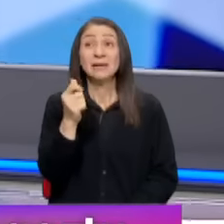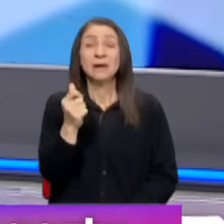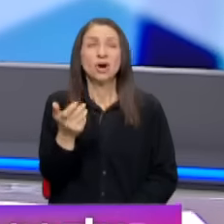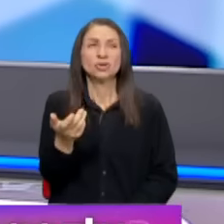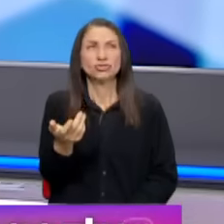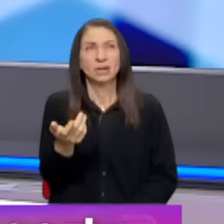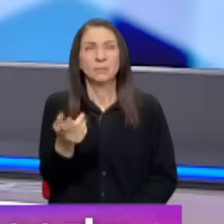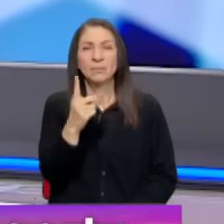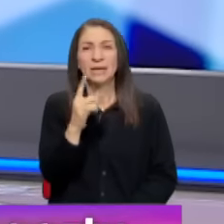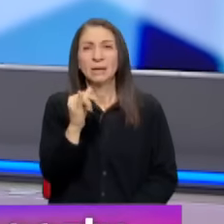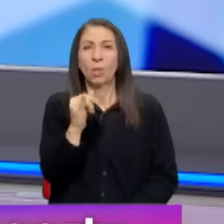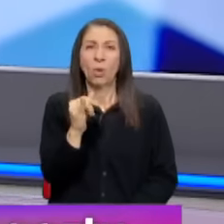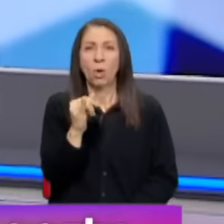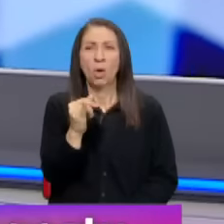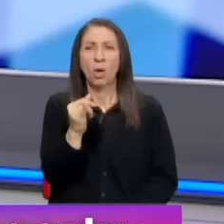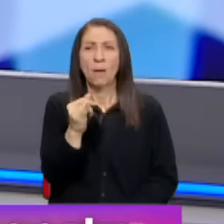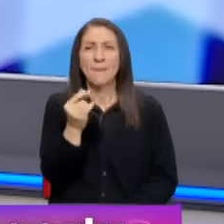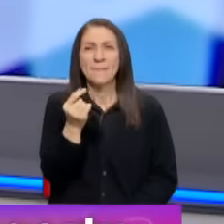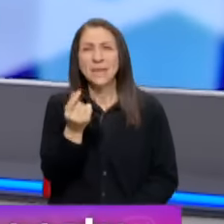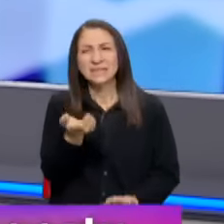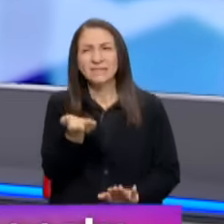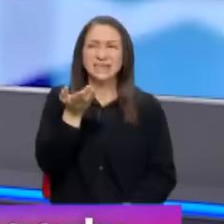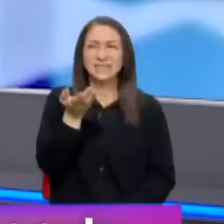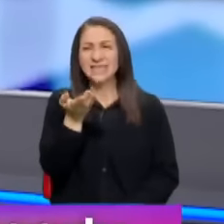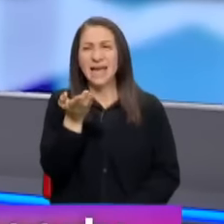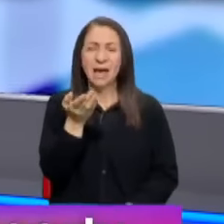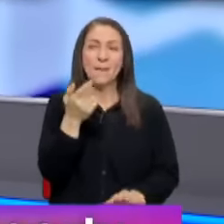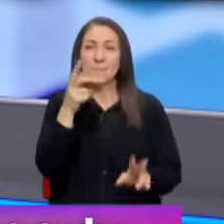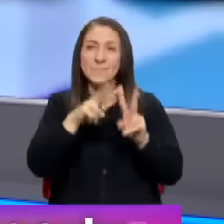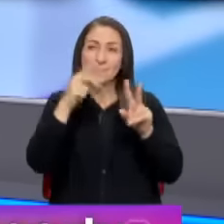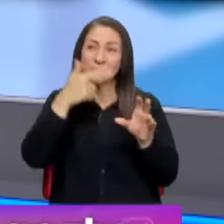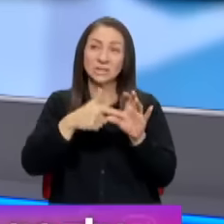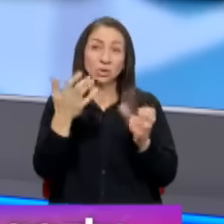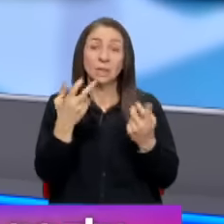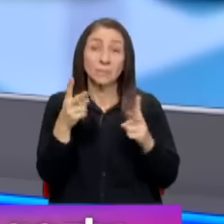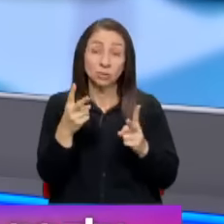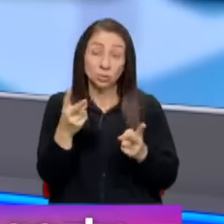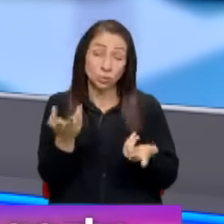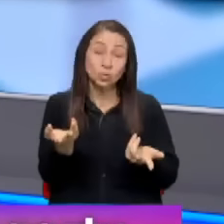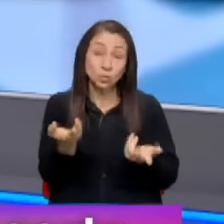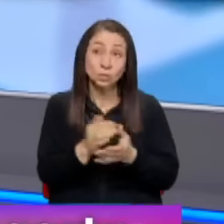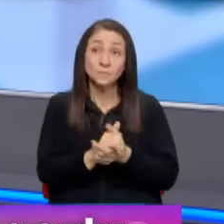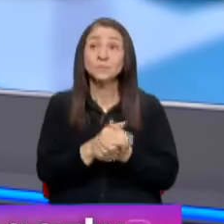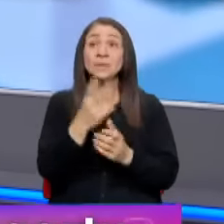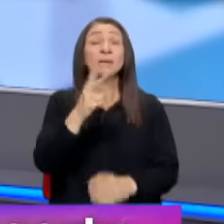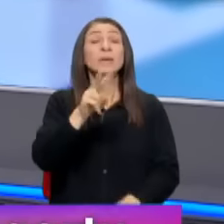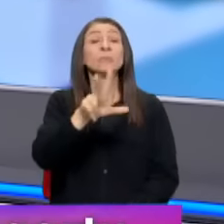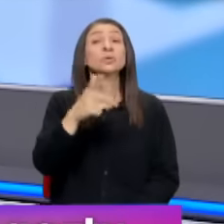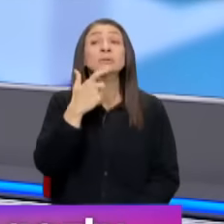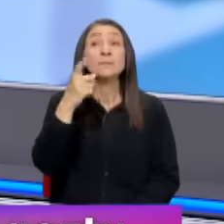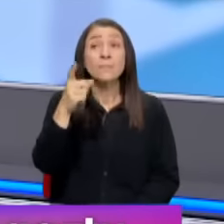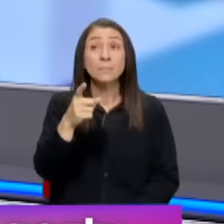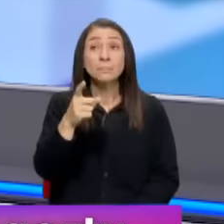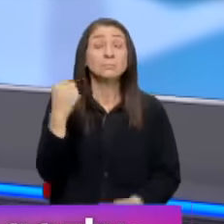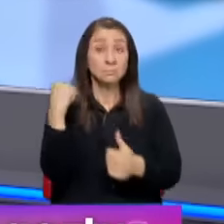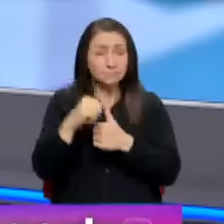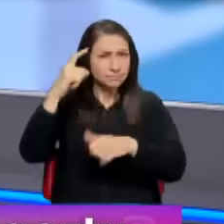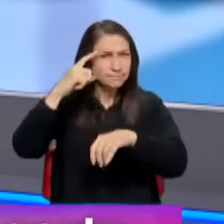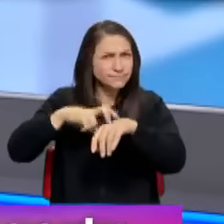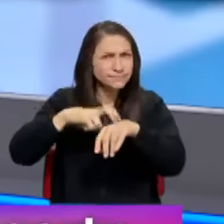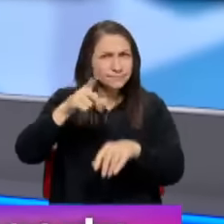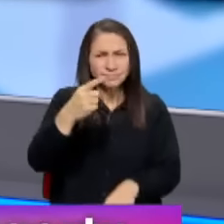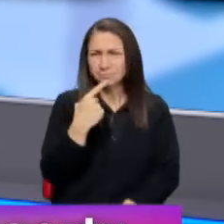ancak 1 litreden birazcık fazla motorin alabiliyorsunuz, benzin alabiliyorsunuz. 2023 yılı yine